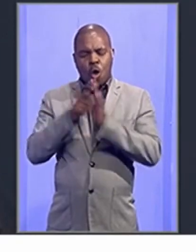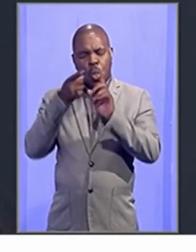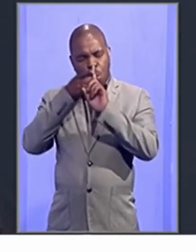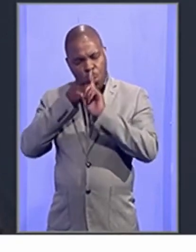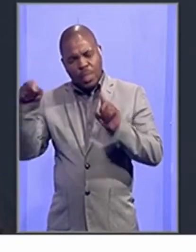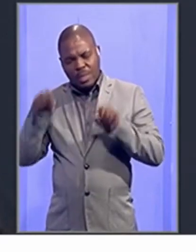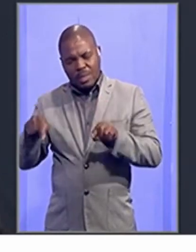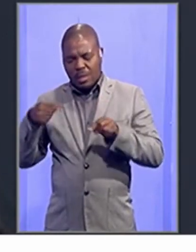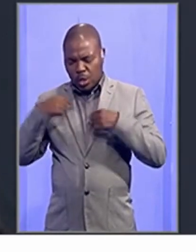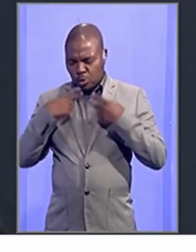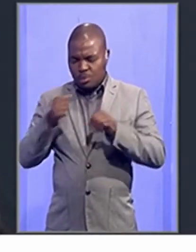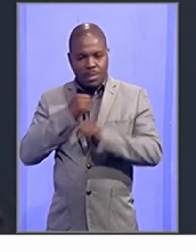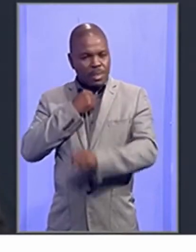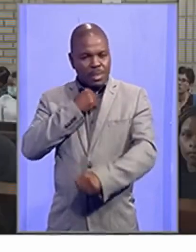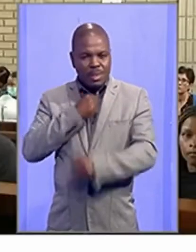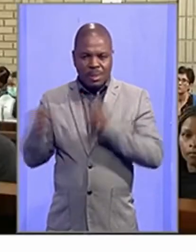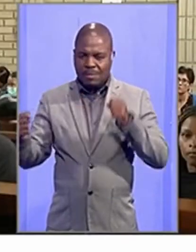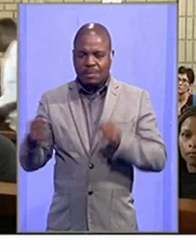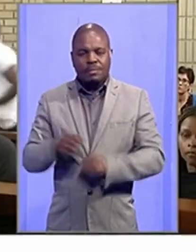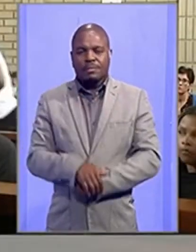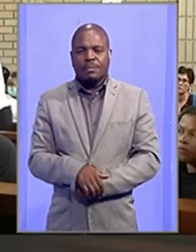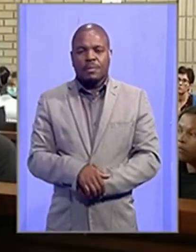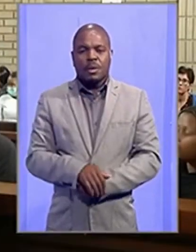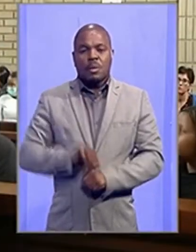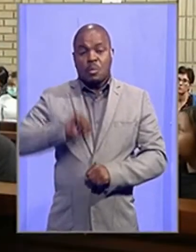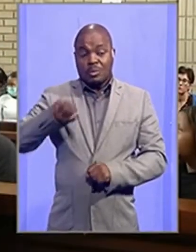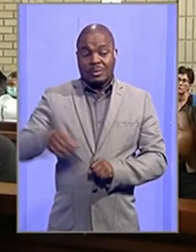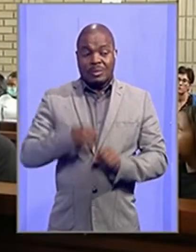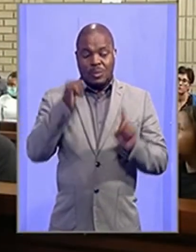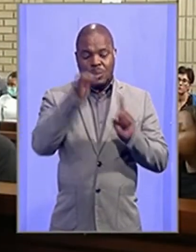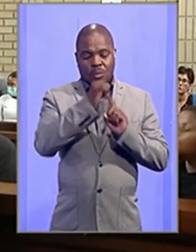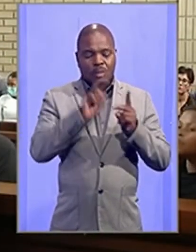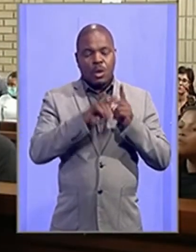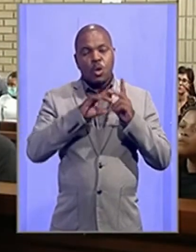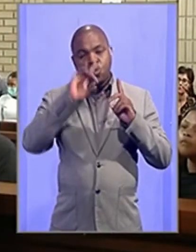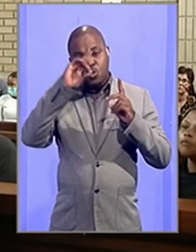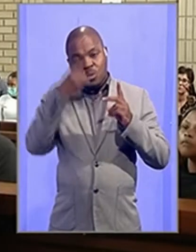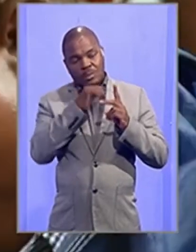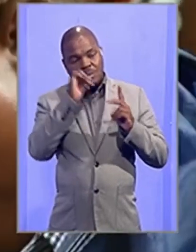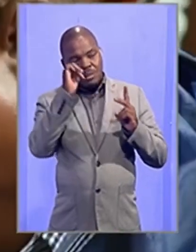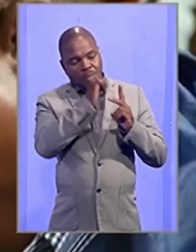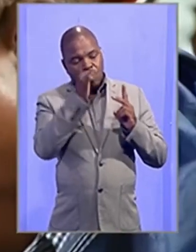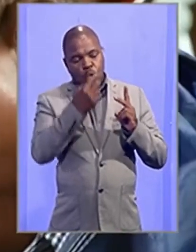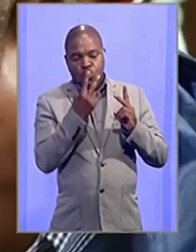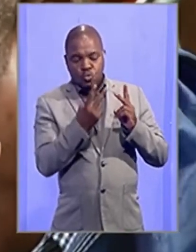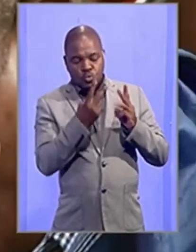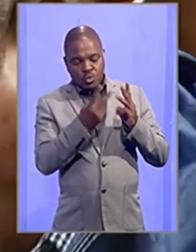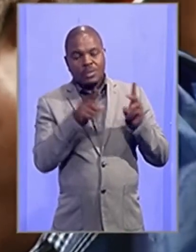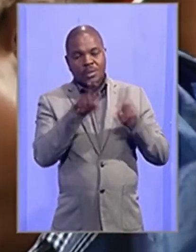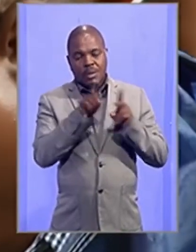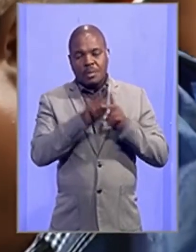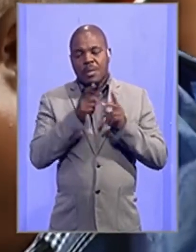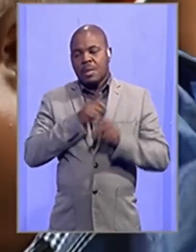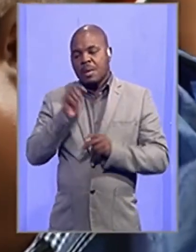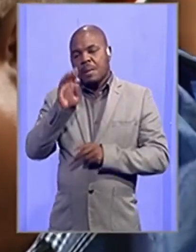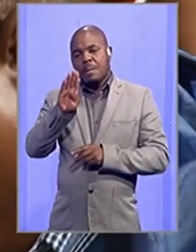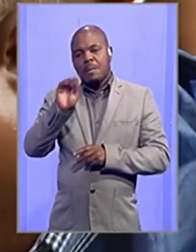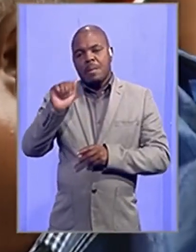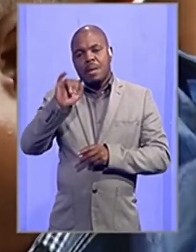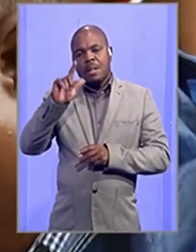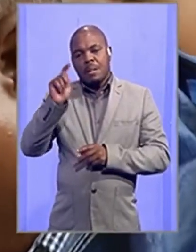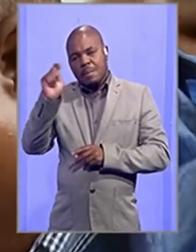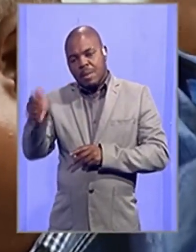unlawful. I will not do that. Mohumagadi wa Koko le barwedi ba gagwe ba babedi ba filwe peili ya diranta